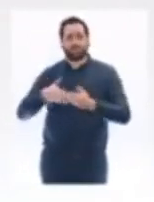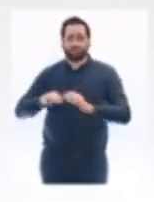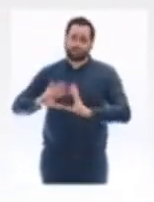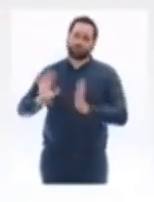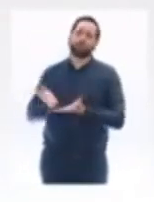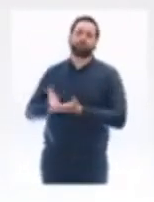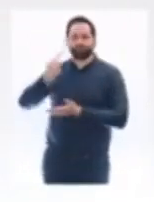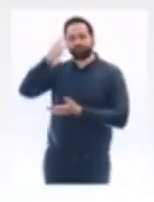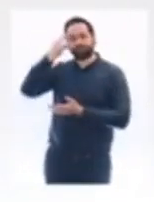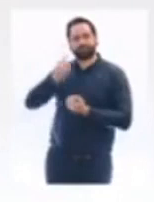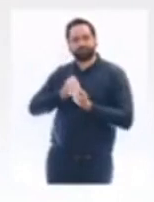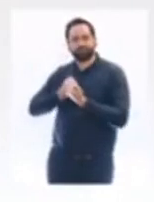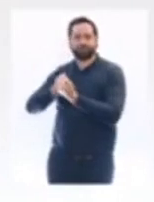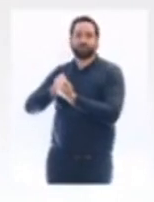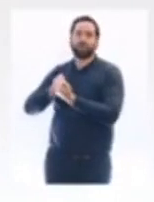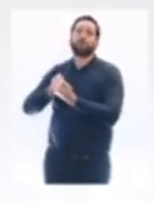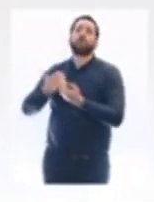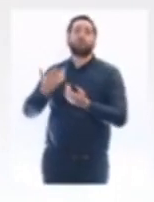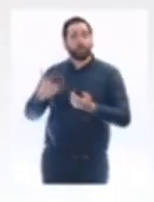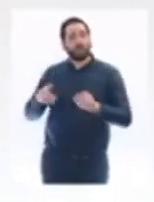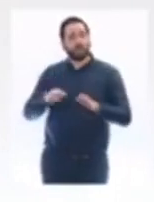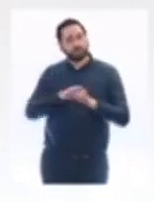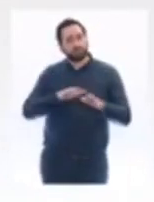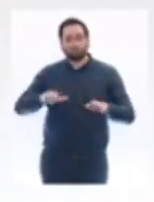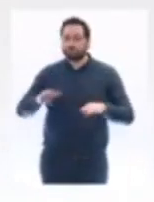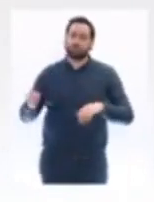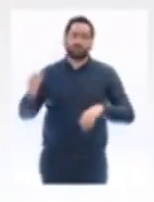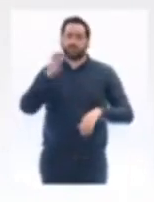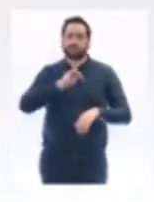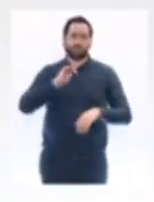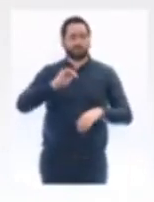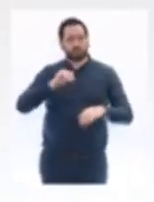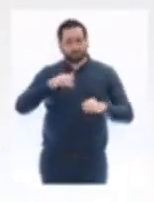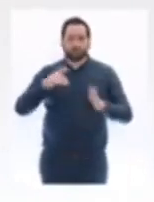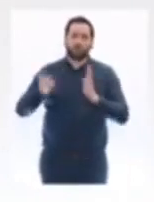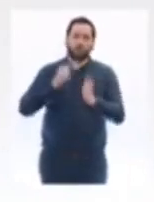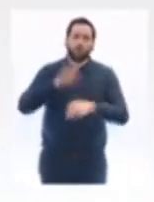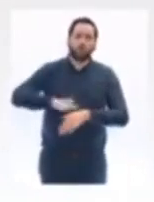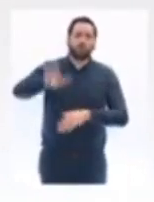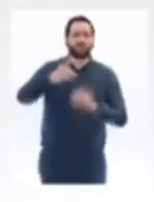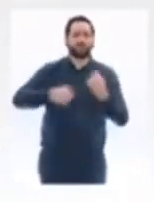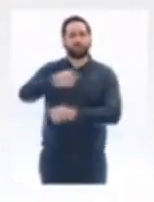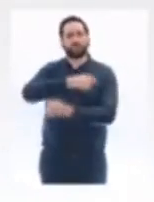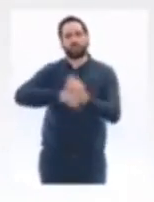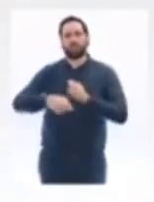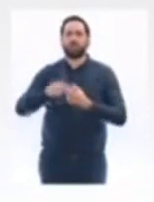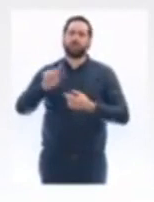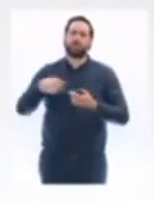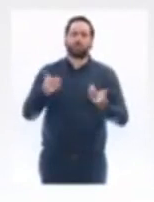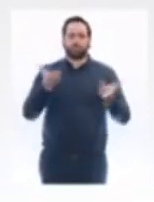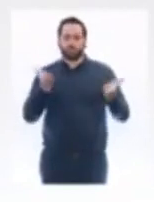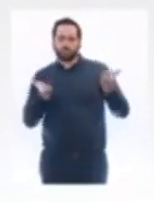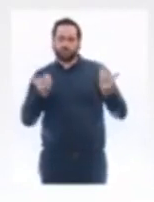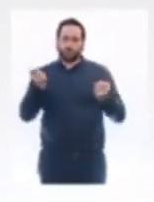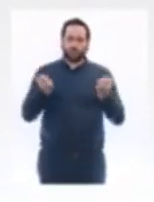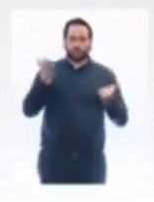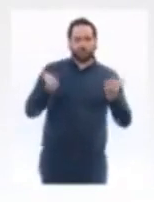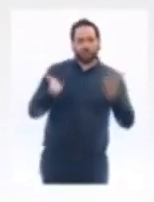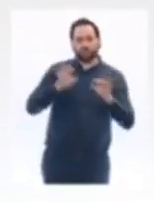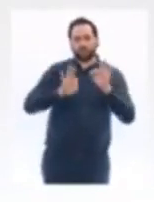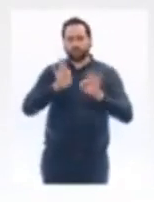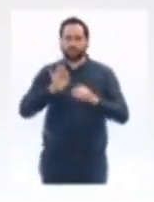et 21h sur le site .gouv.fr. Je vous remercie de votre attention et je vous dis à très bientôt parce